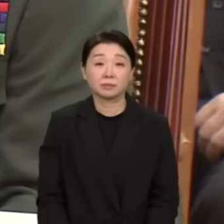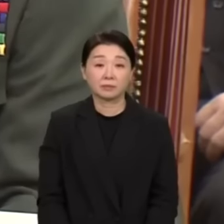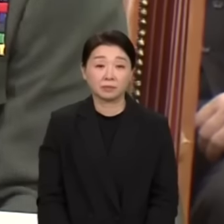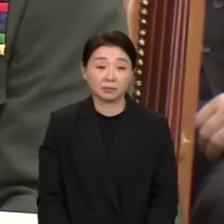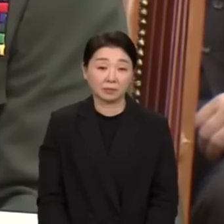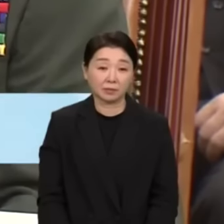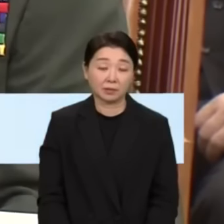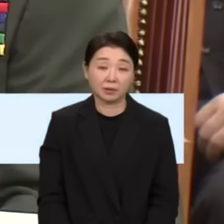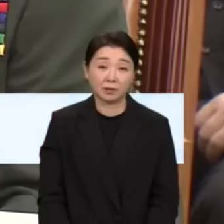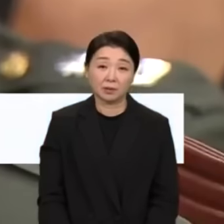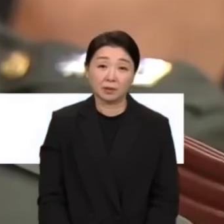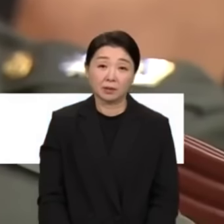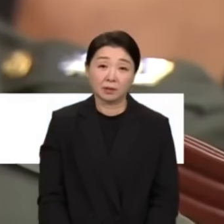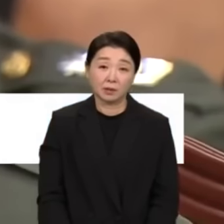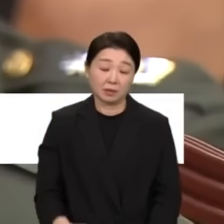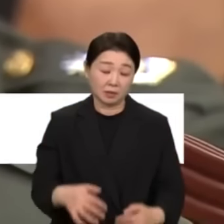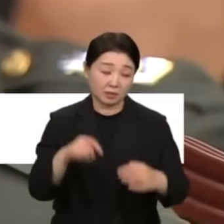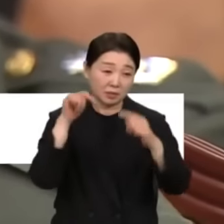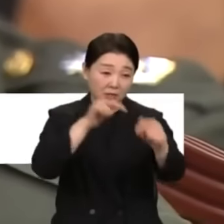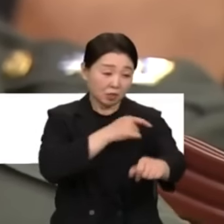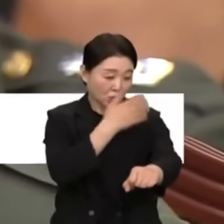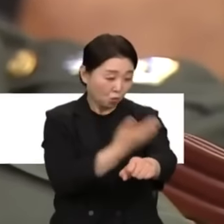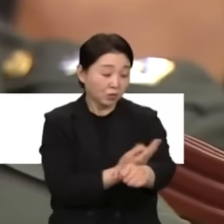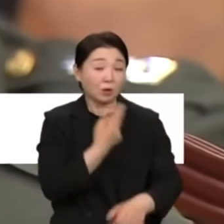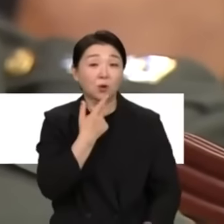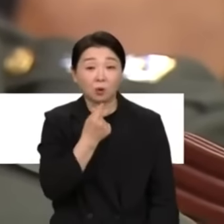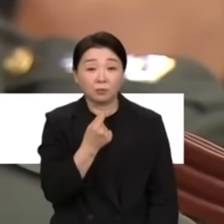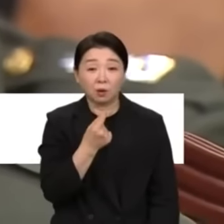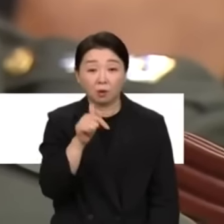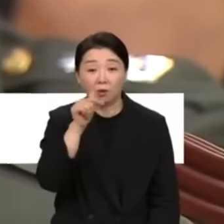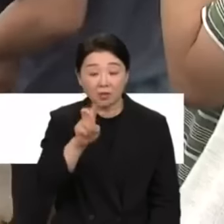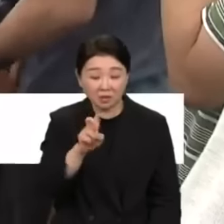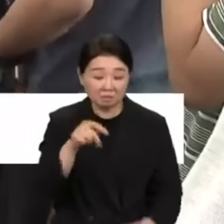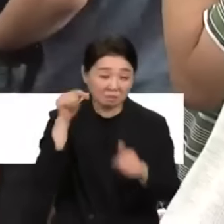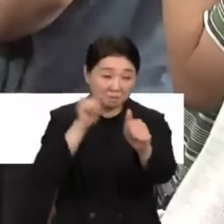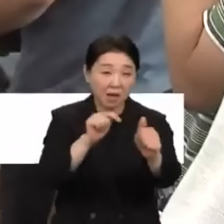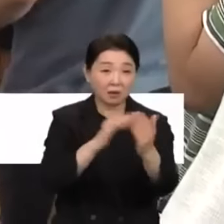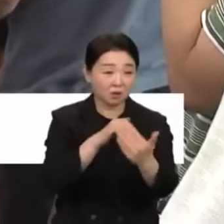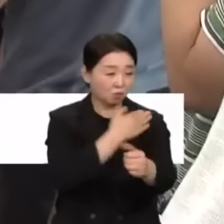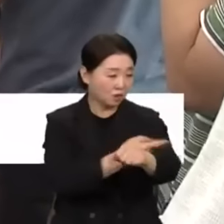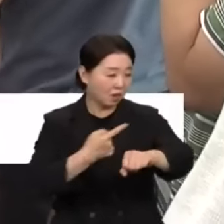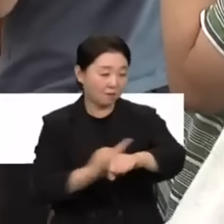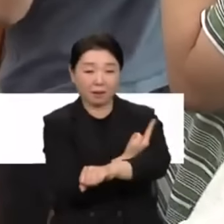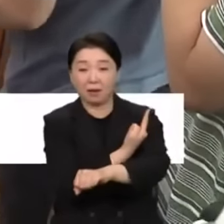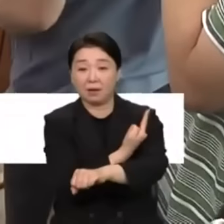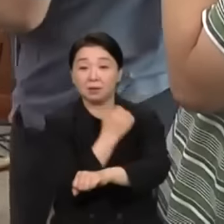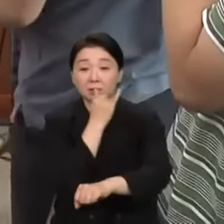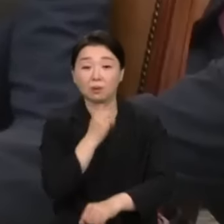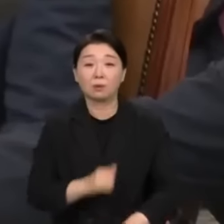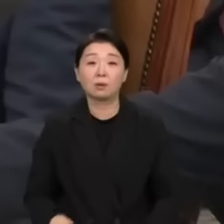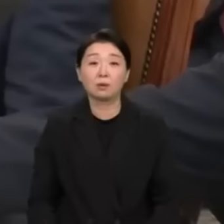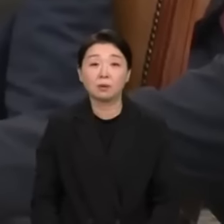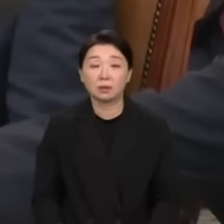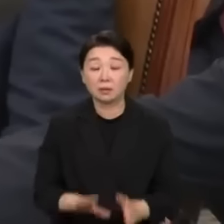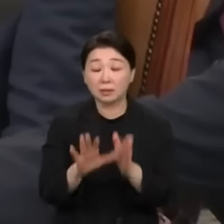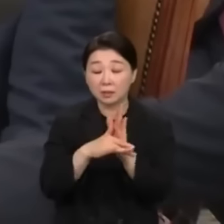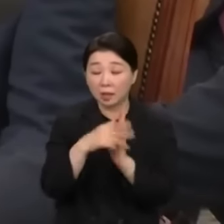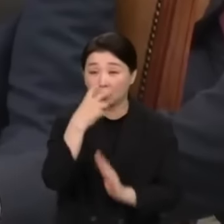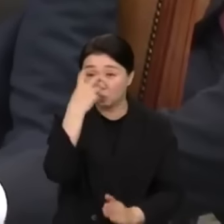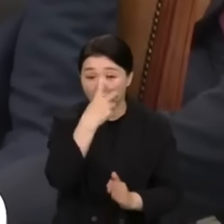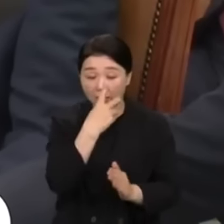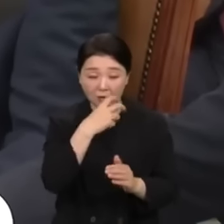통제권이 없던 임 전 사단장이 지시를 내린 것 자체가 권한 밖 행동이라는 지적도 나왔습니다. 당시 수색